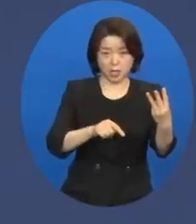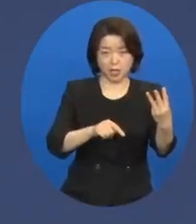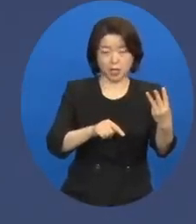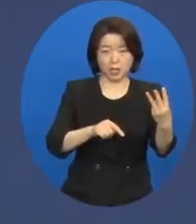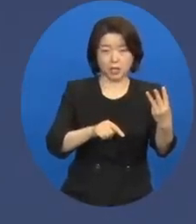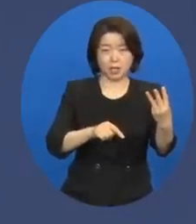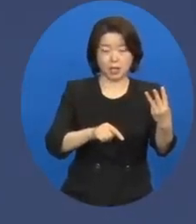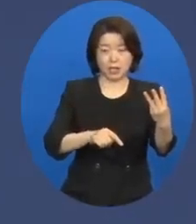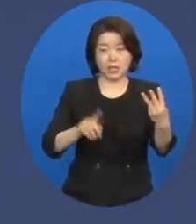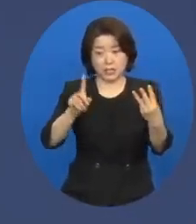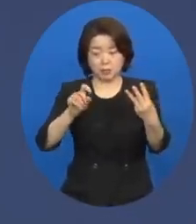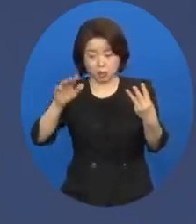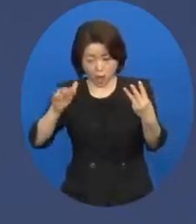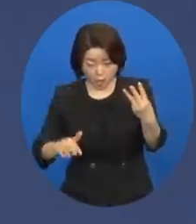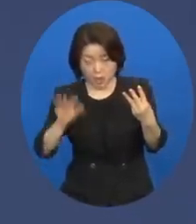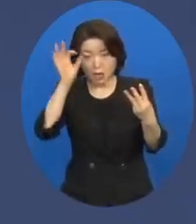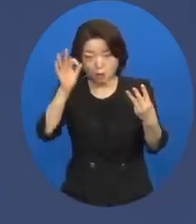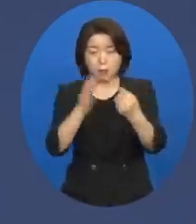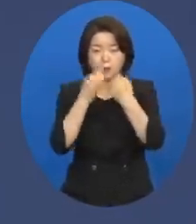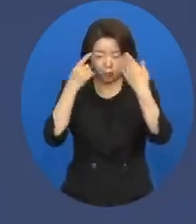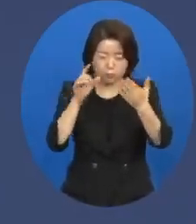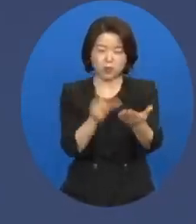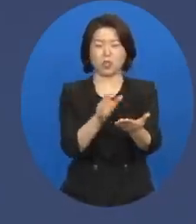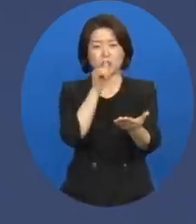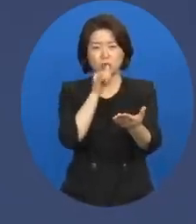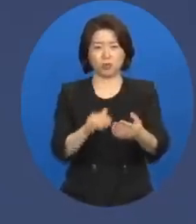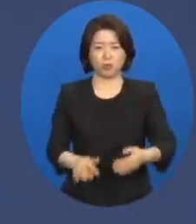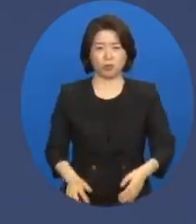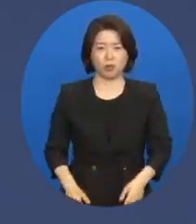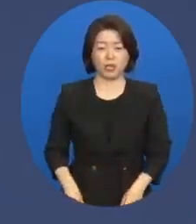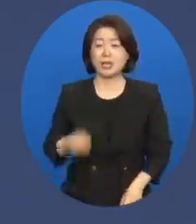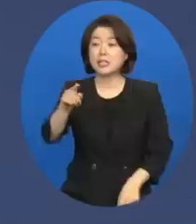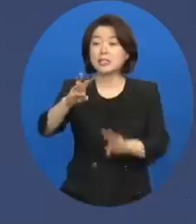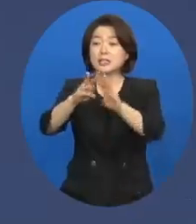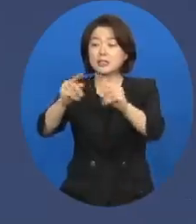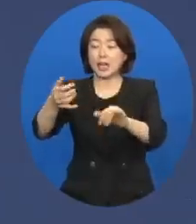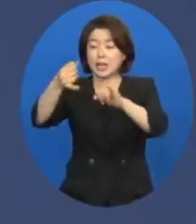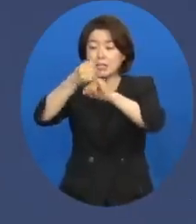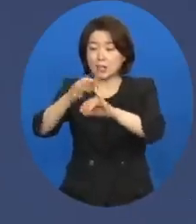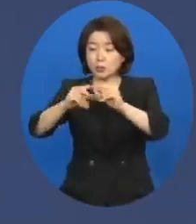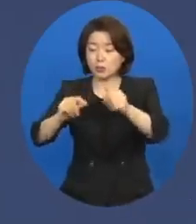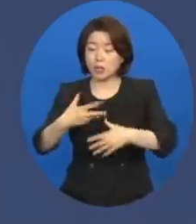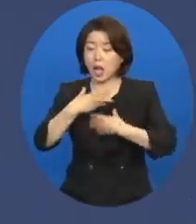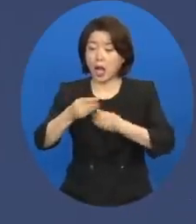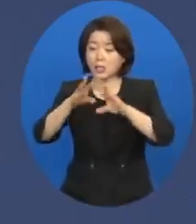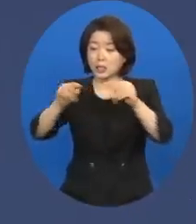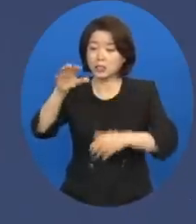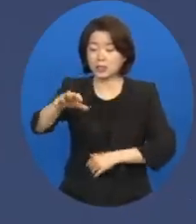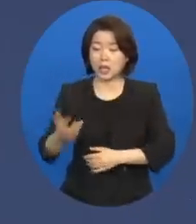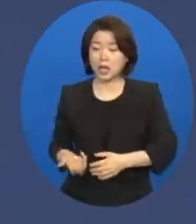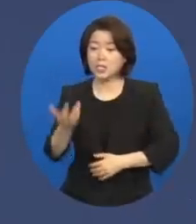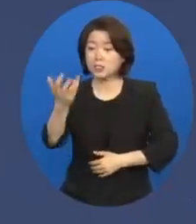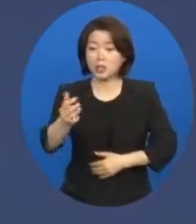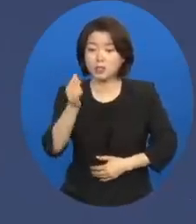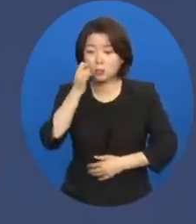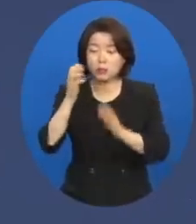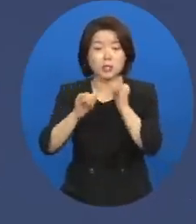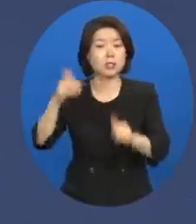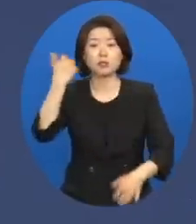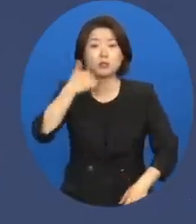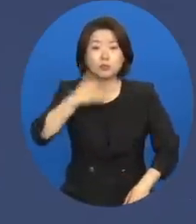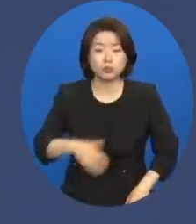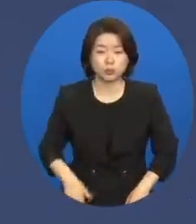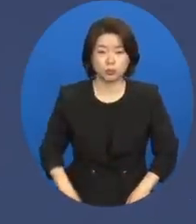히브리서 3장 11절 이하에 거기에 분명히 말합니다. 그 땅에, 약속의 땅, 안식의 땅에 들어가지 못한 자가 누구냐?